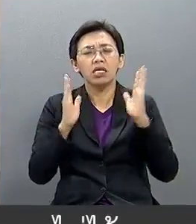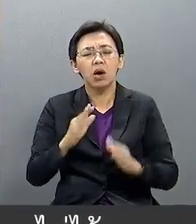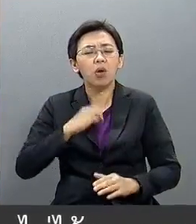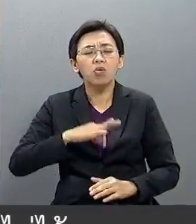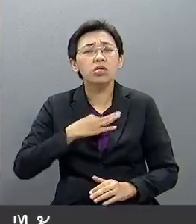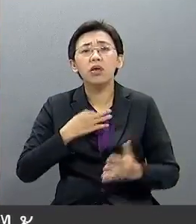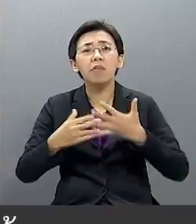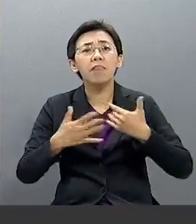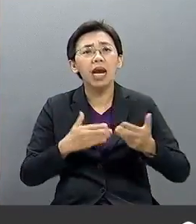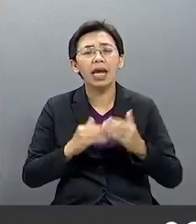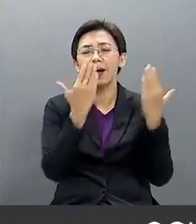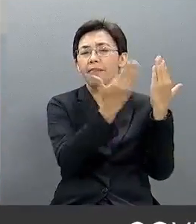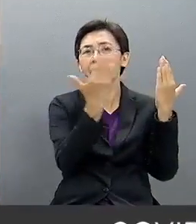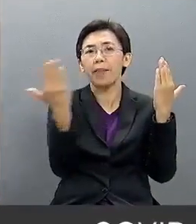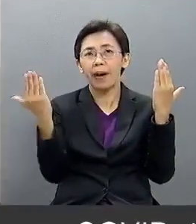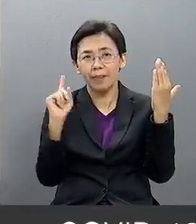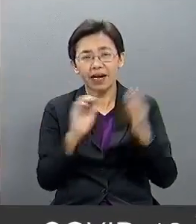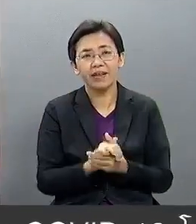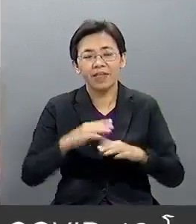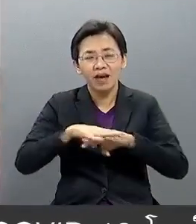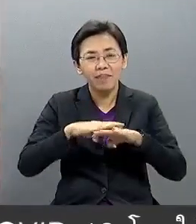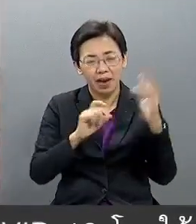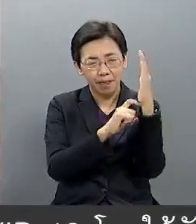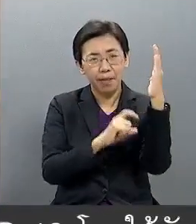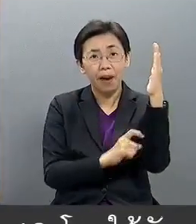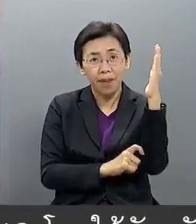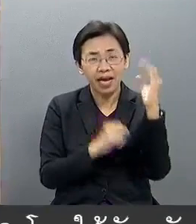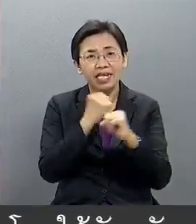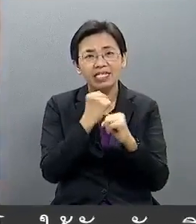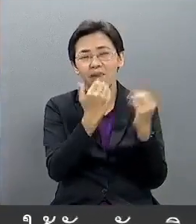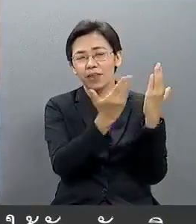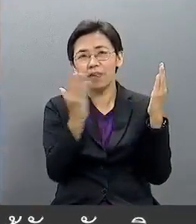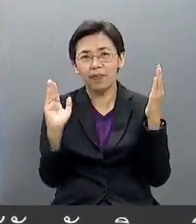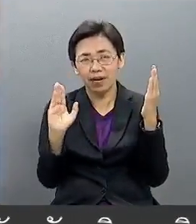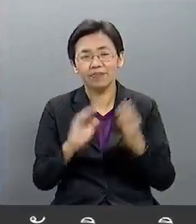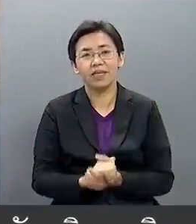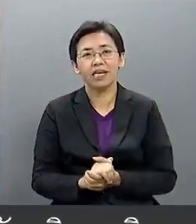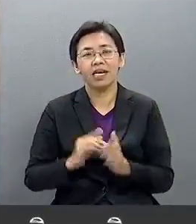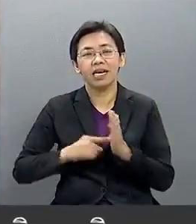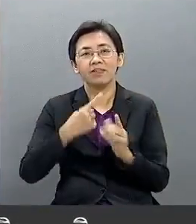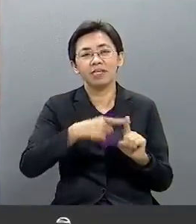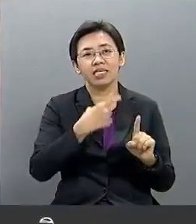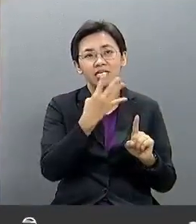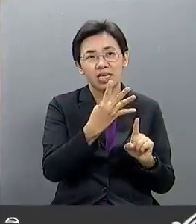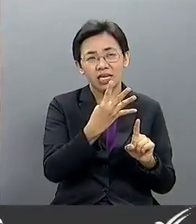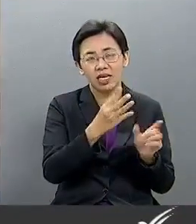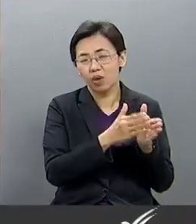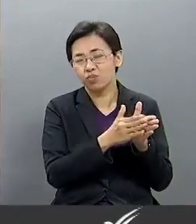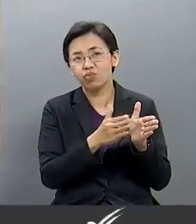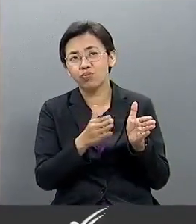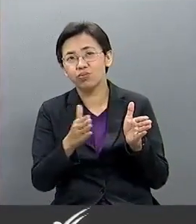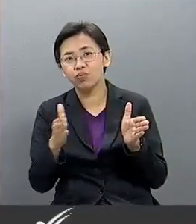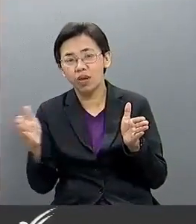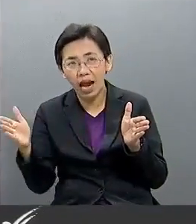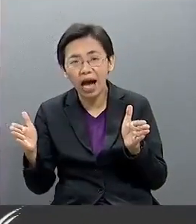ชุดกระด้งและเรือนไม้ไผ่ไว้ที่ล้ง1919ตั้งแต่เมษายนพร้อมคลุมพลาสติกหุ้มป้องกันฝุ่นละอ